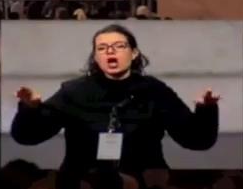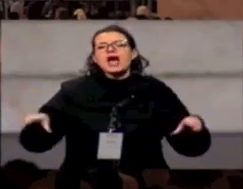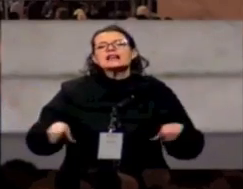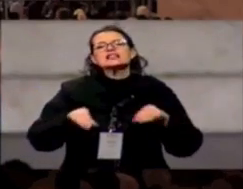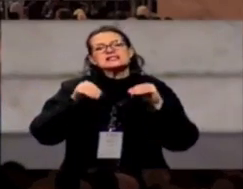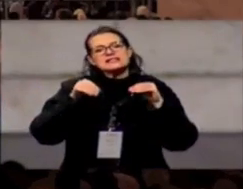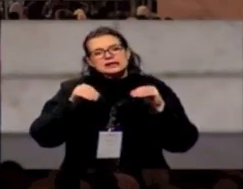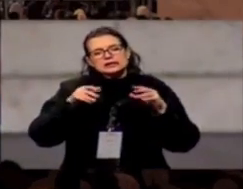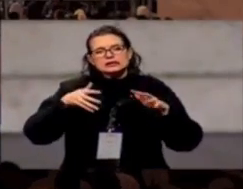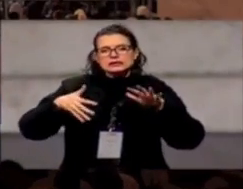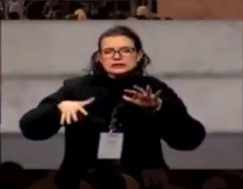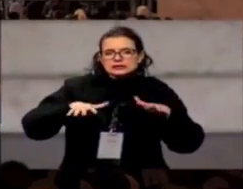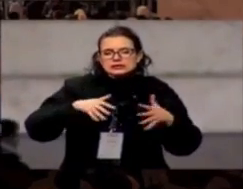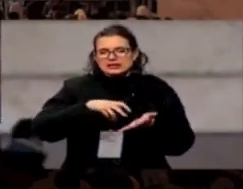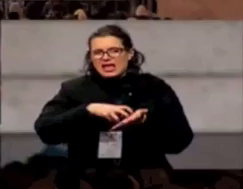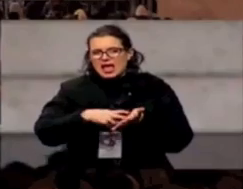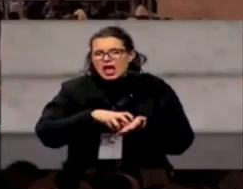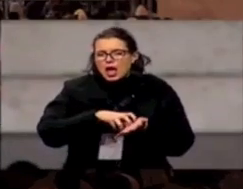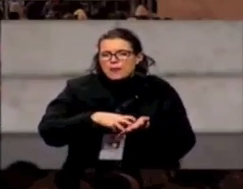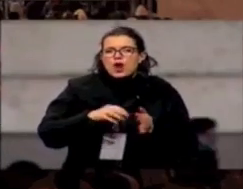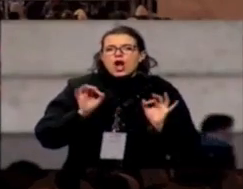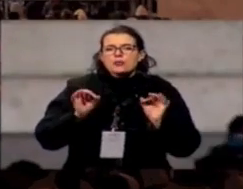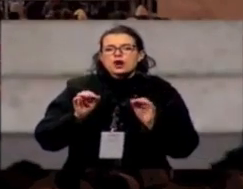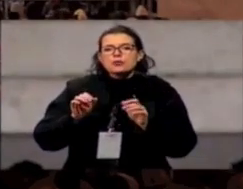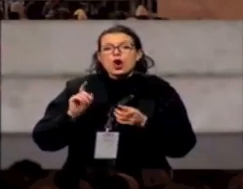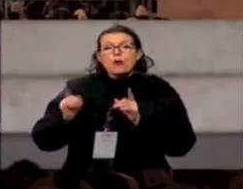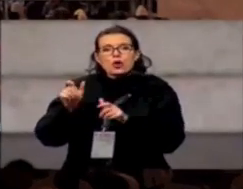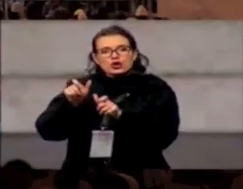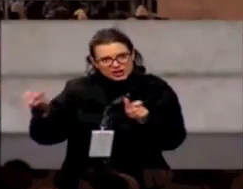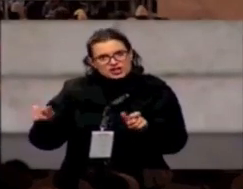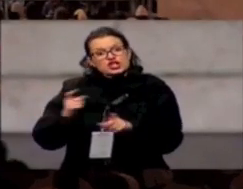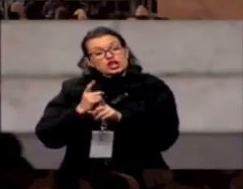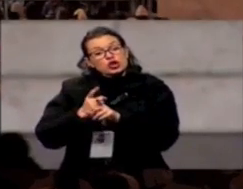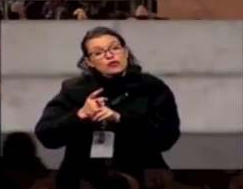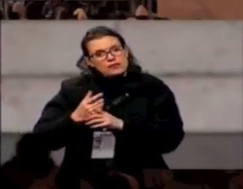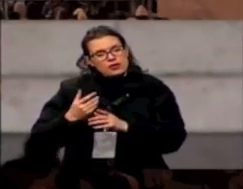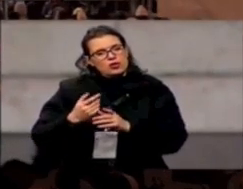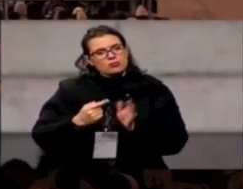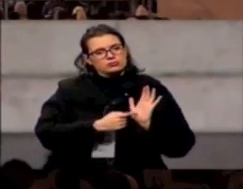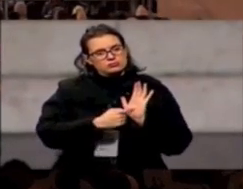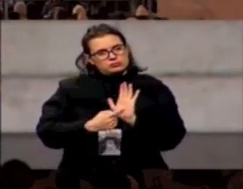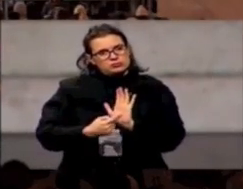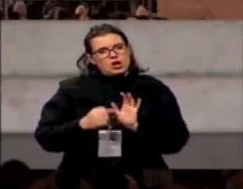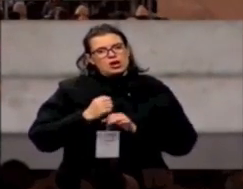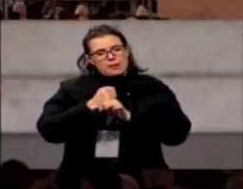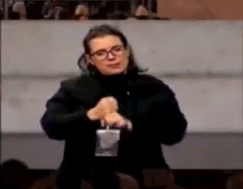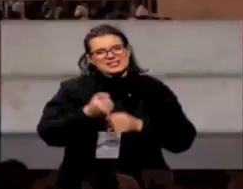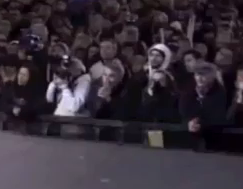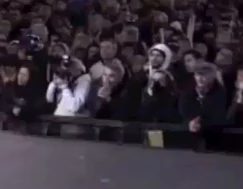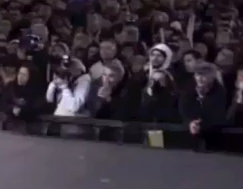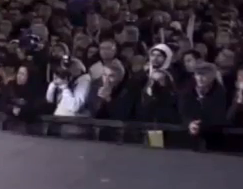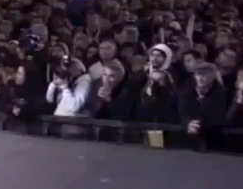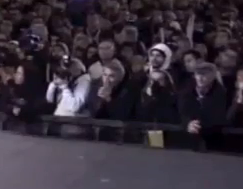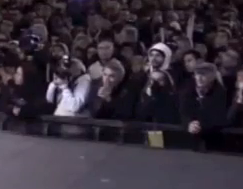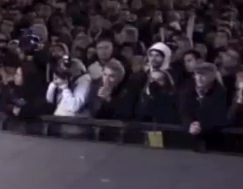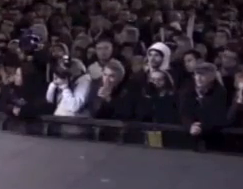combattuta Da quegli stessi che in teoria la rappresentavano è da quel momento che il nostro Parlamento è diventato